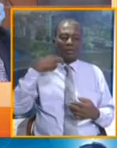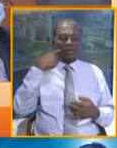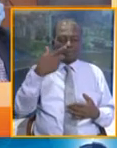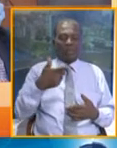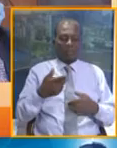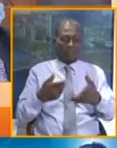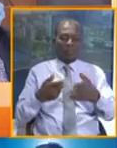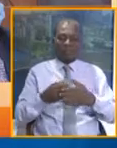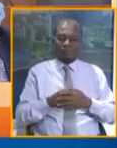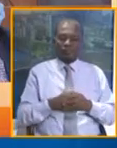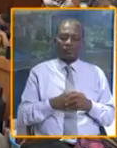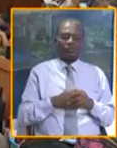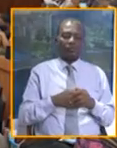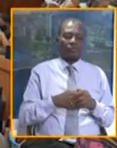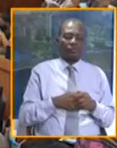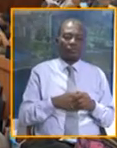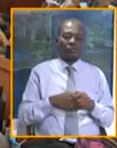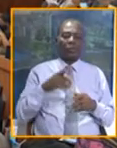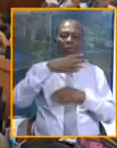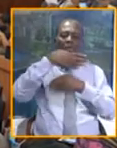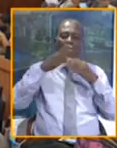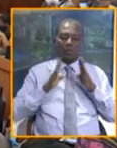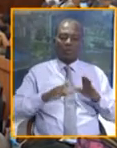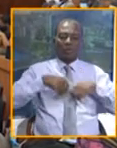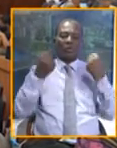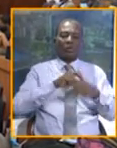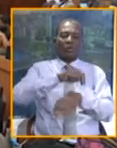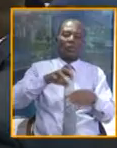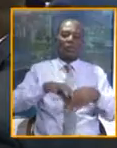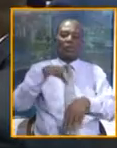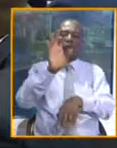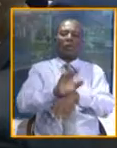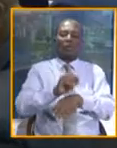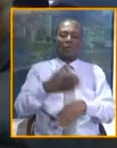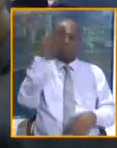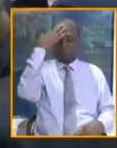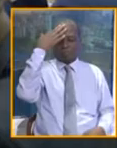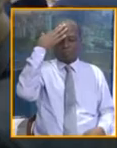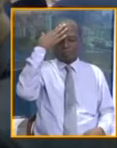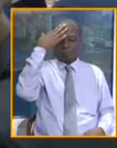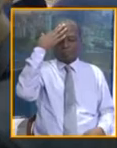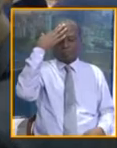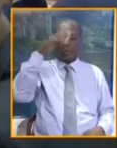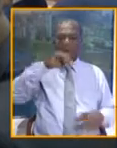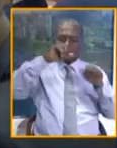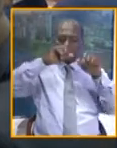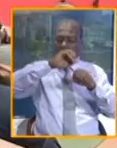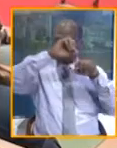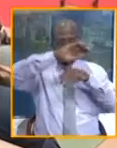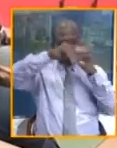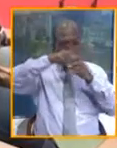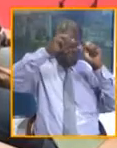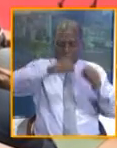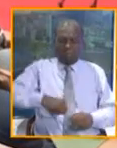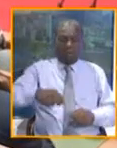de Eric Goré. Le bureau de l'Assemblée nationale de Côte d'Ivoire est connu. Il a tous les pouvoirs pour